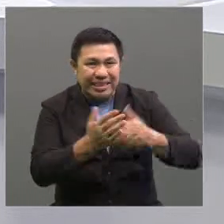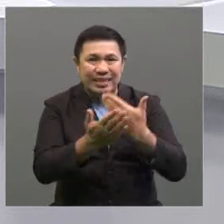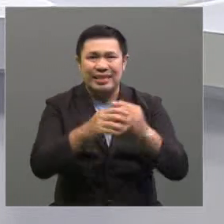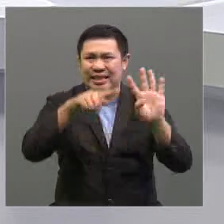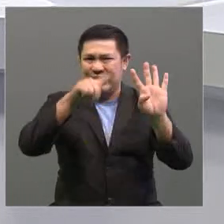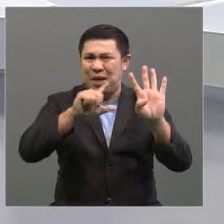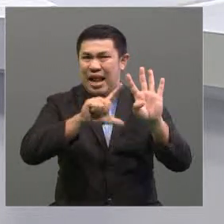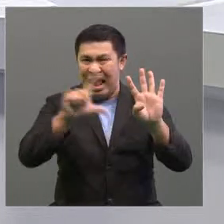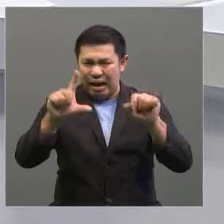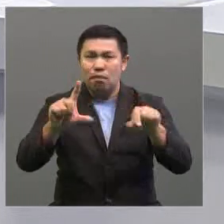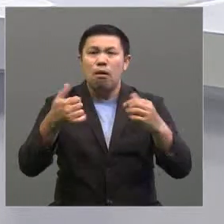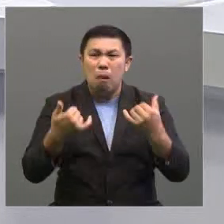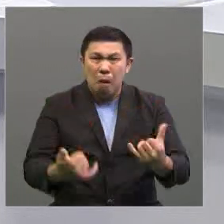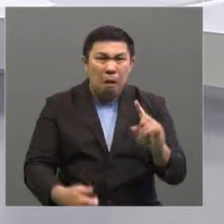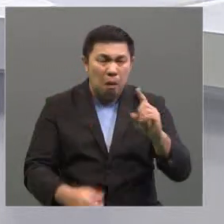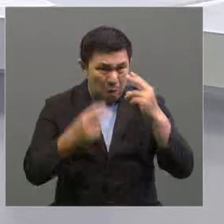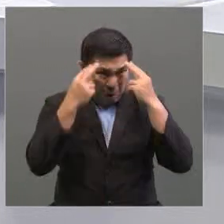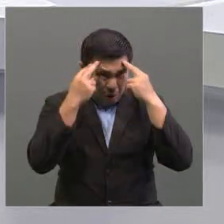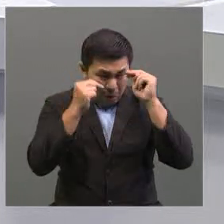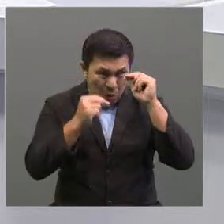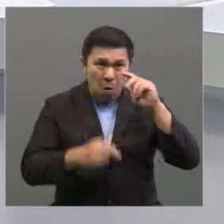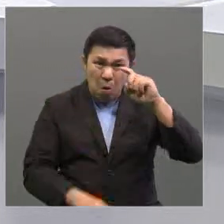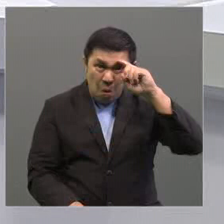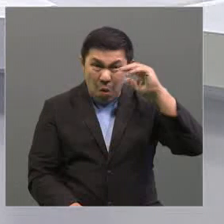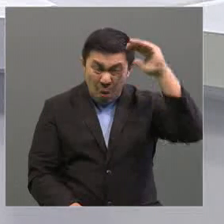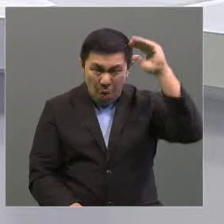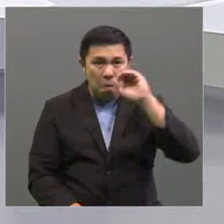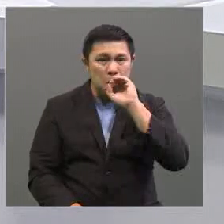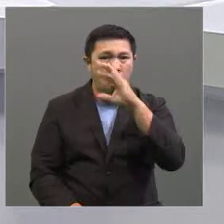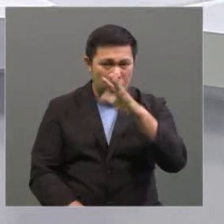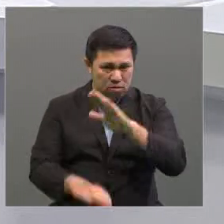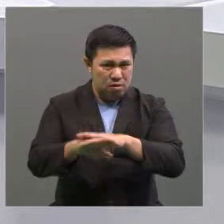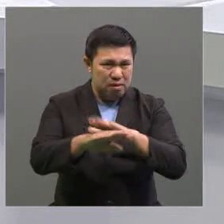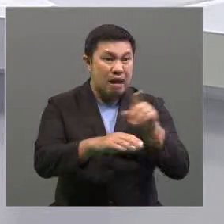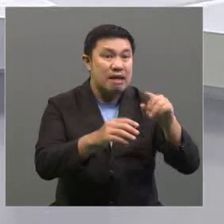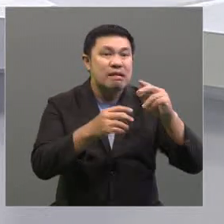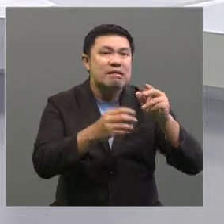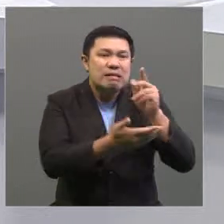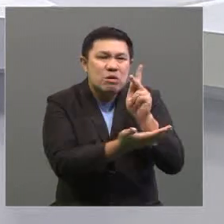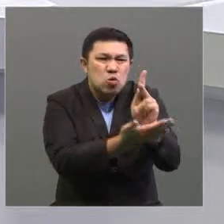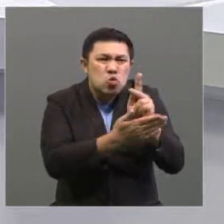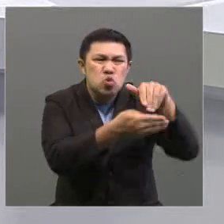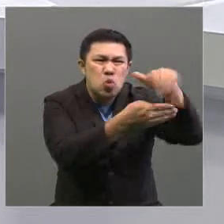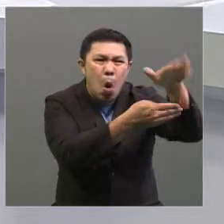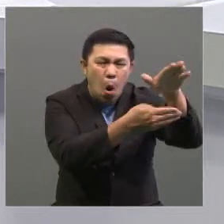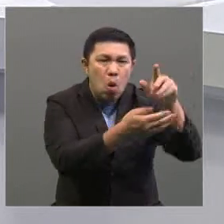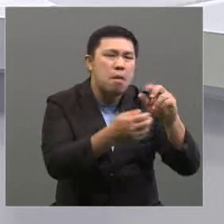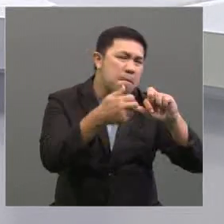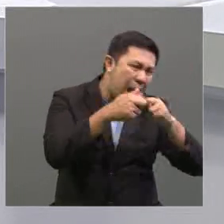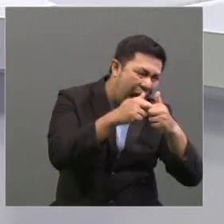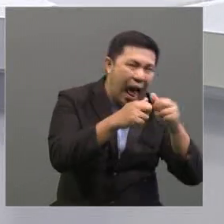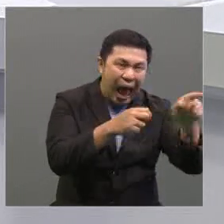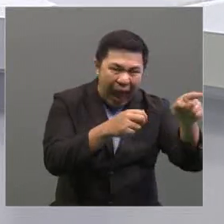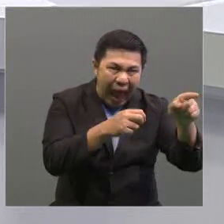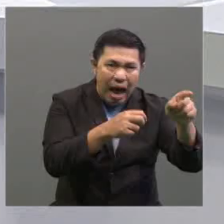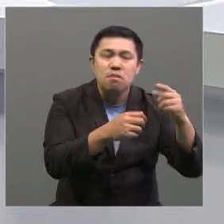ฉะนั้นสิ่งที่จะต้องจับตาเพราะว่าก่อนหน้านี้นายกรัฐมนตรีเองก็เคยย้ำไปแล้วนะคะว่านอกจากหนี้นอกระบบแล้วปัญหาหนี้ทั้งหมดเนี่ยจะต้องมาดูจะ